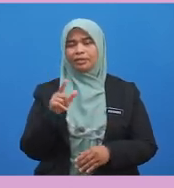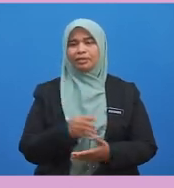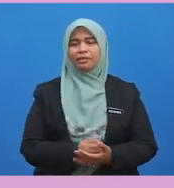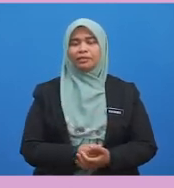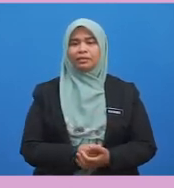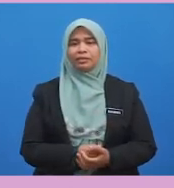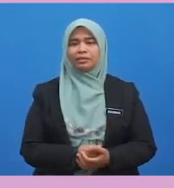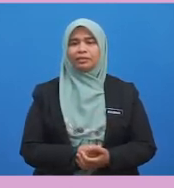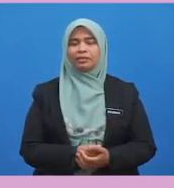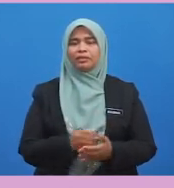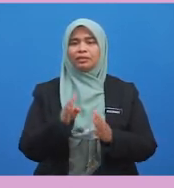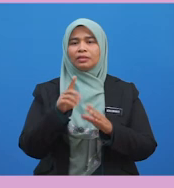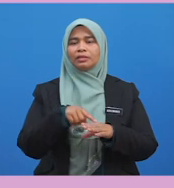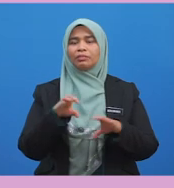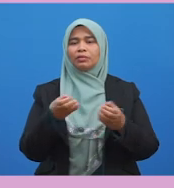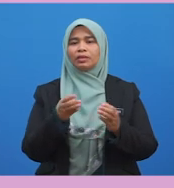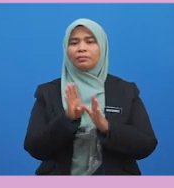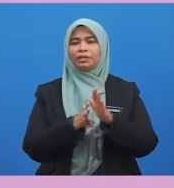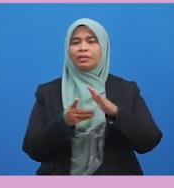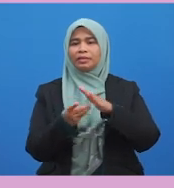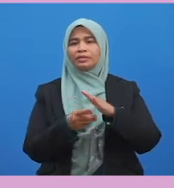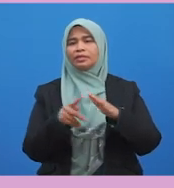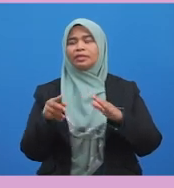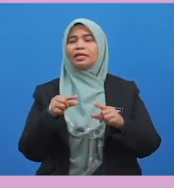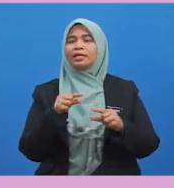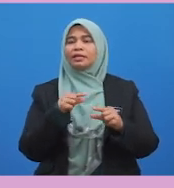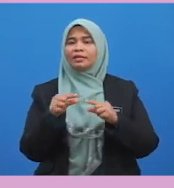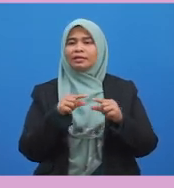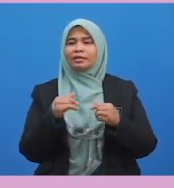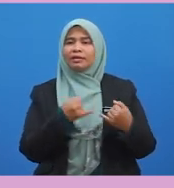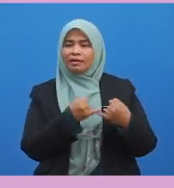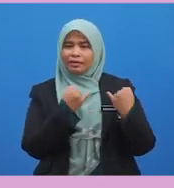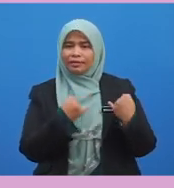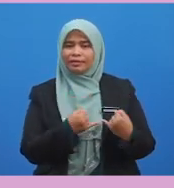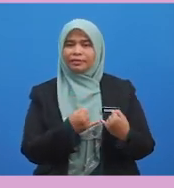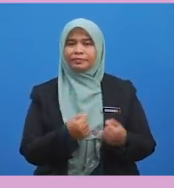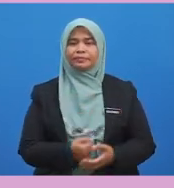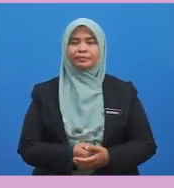1. Ia dibuat berdasarkan gerak hati atau naluri.